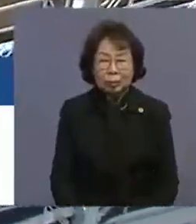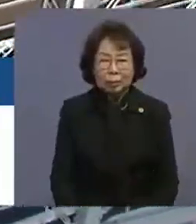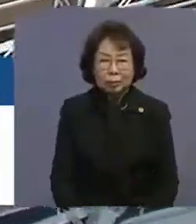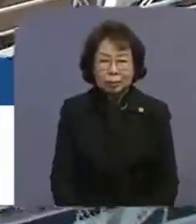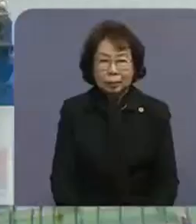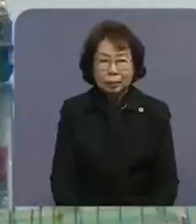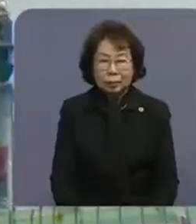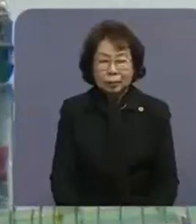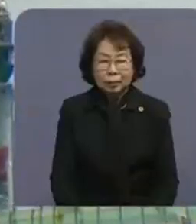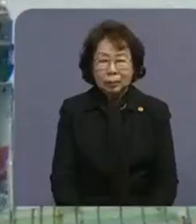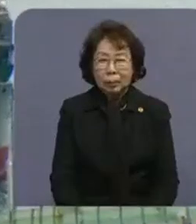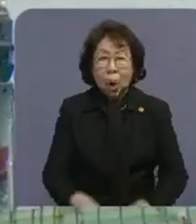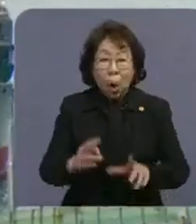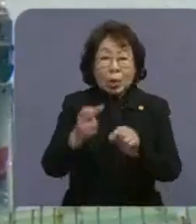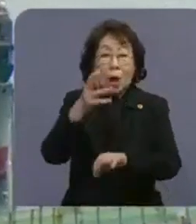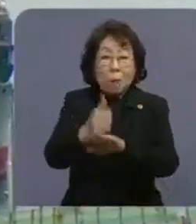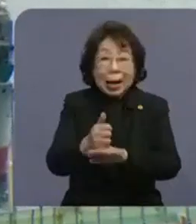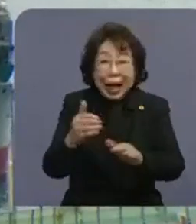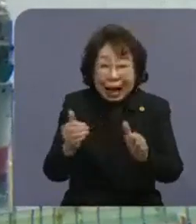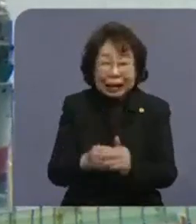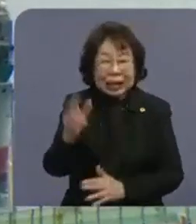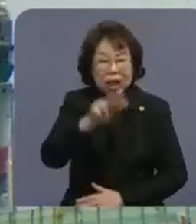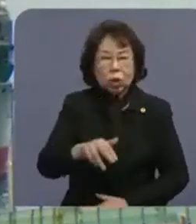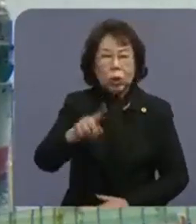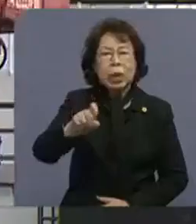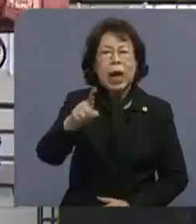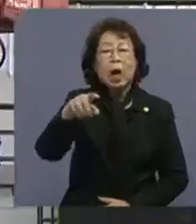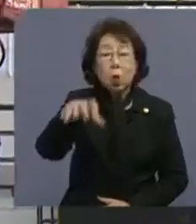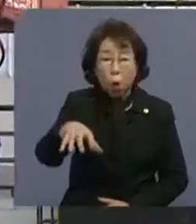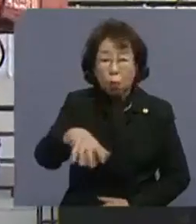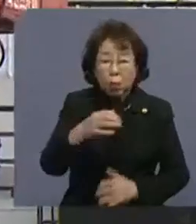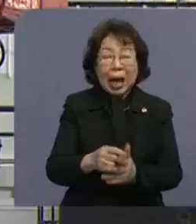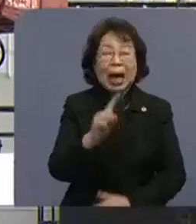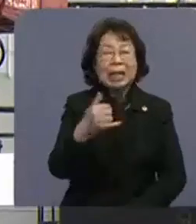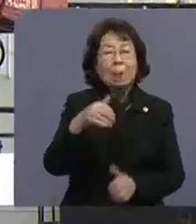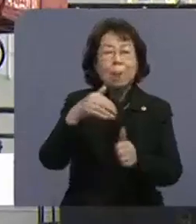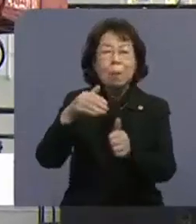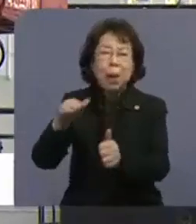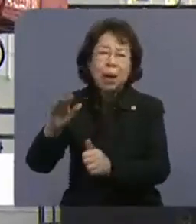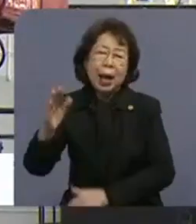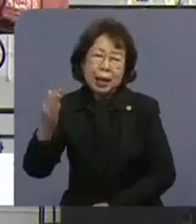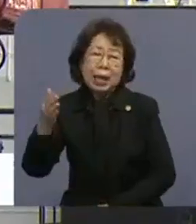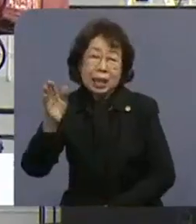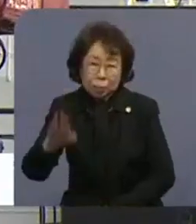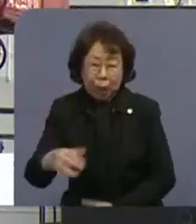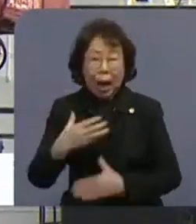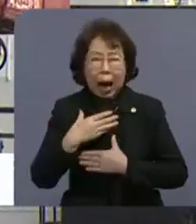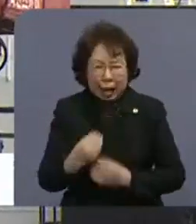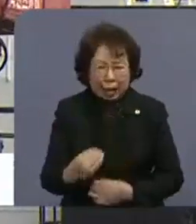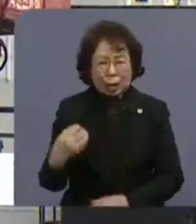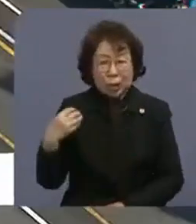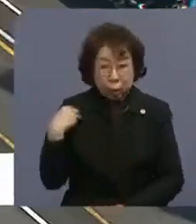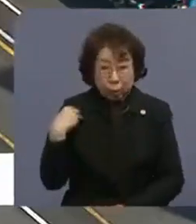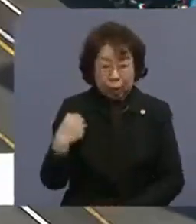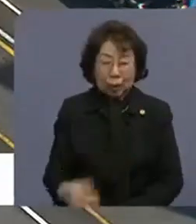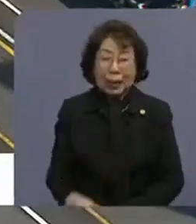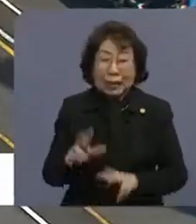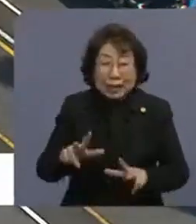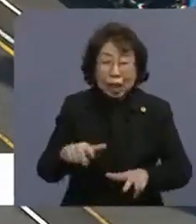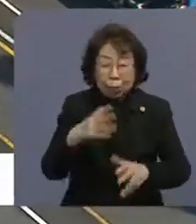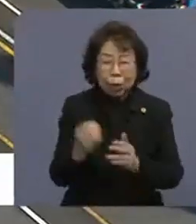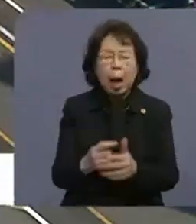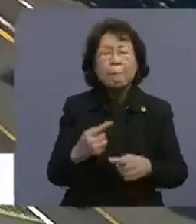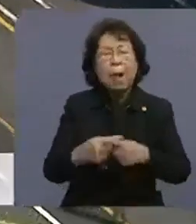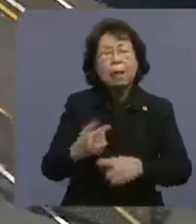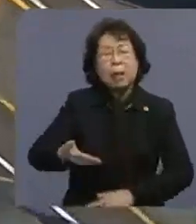필요가 있고요 올 연말까지 전국 11개 항만에 한 명씩 배치해야 하는 항만 안전 점검관 하지만